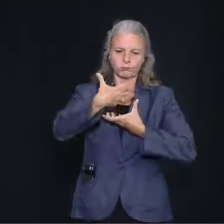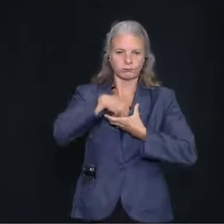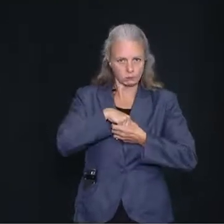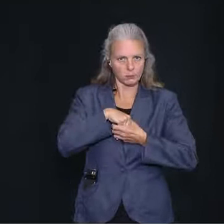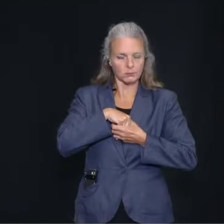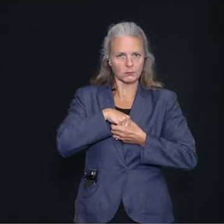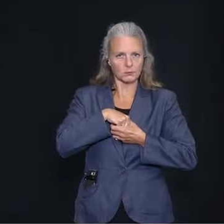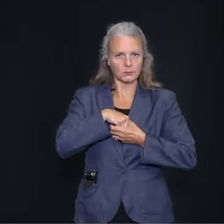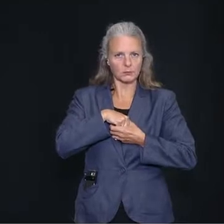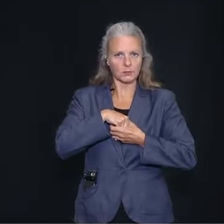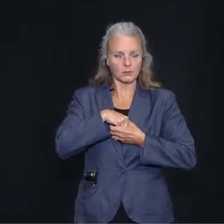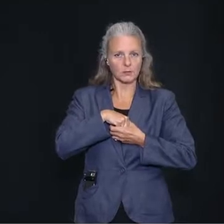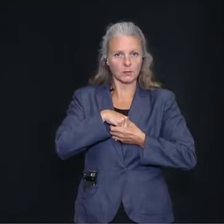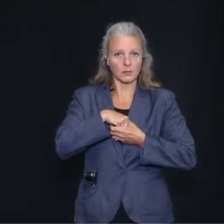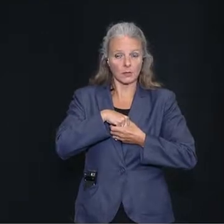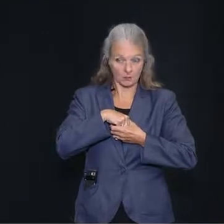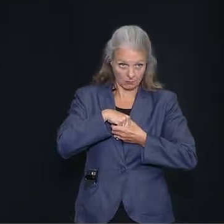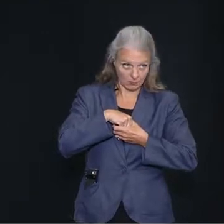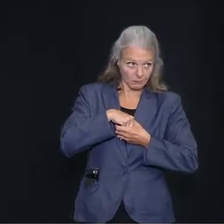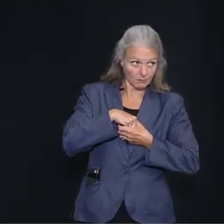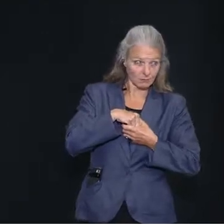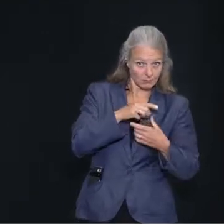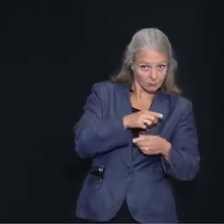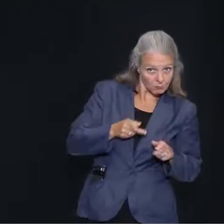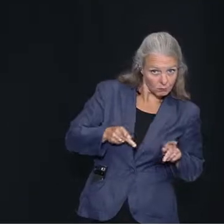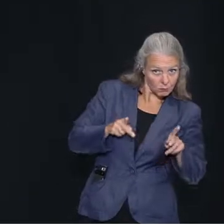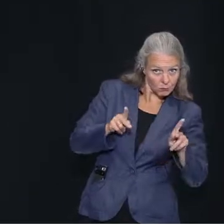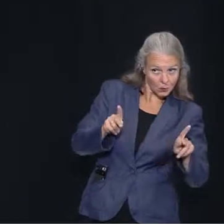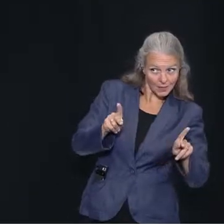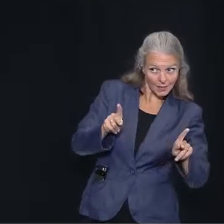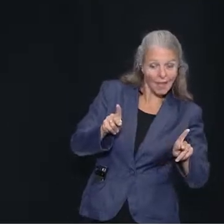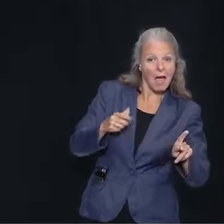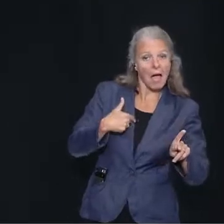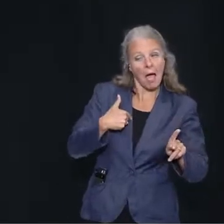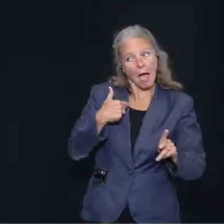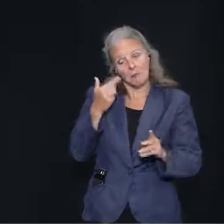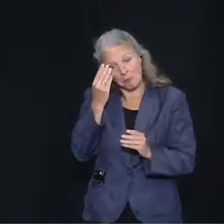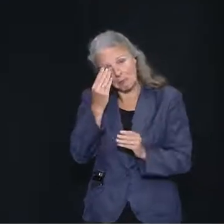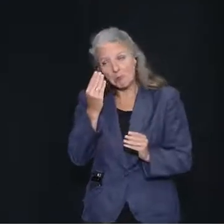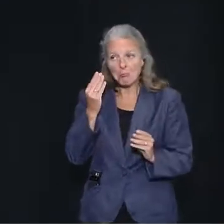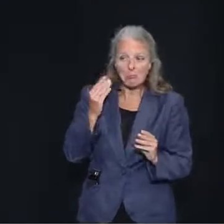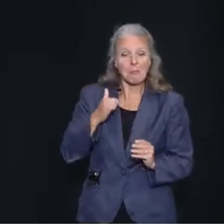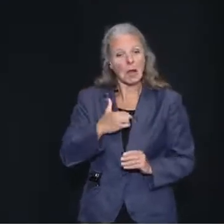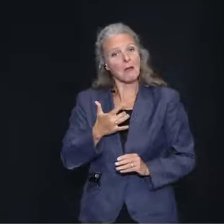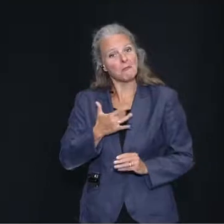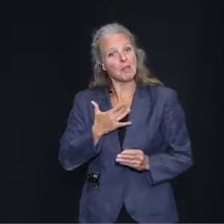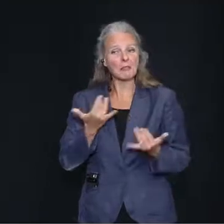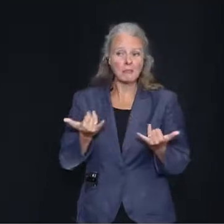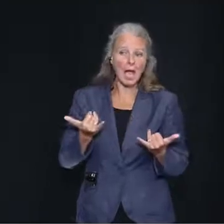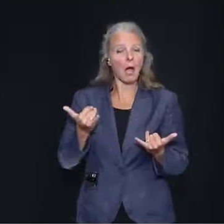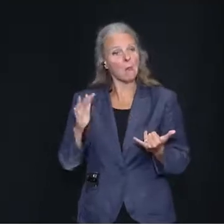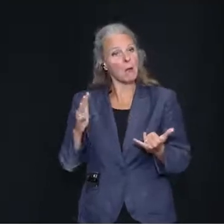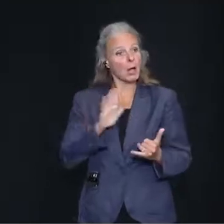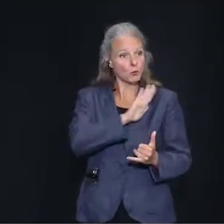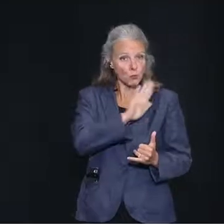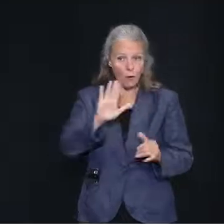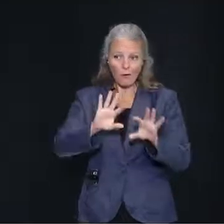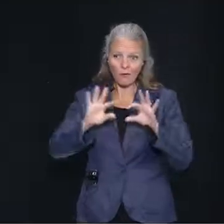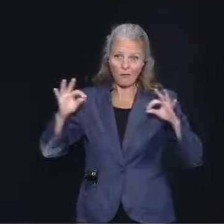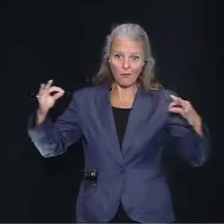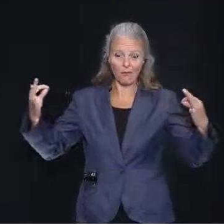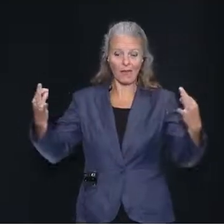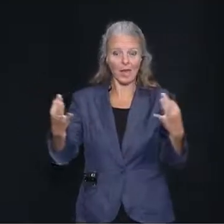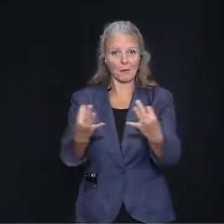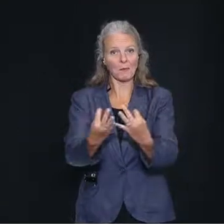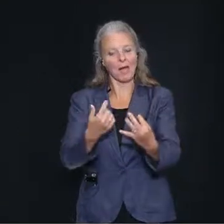me. I dare say, if you will allow me, that now, in a certain sense, I also feel I am a part